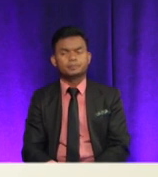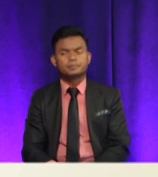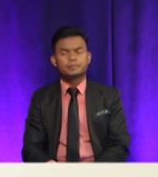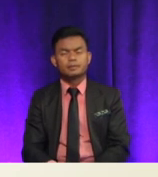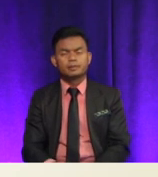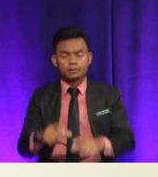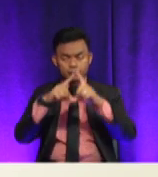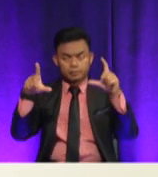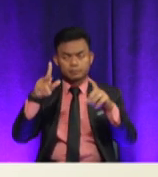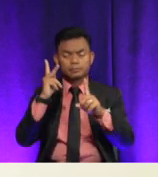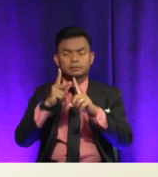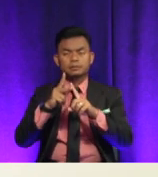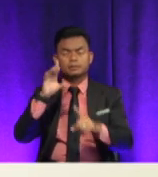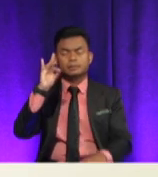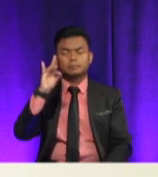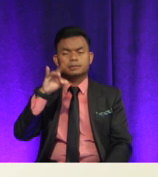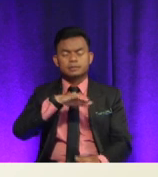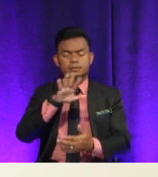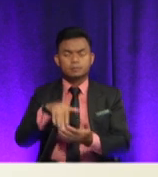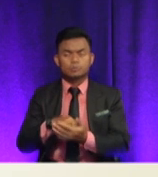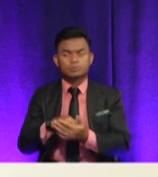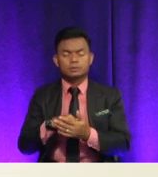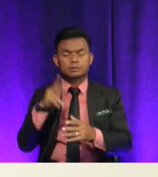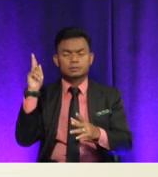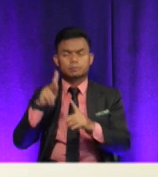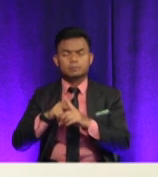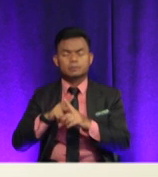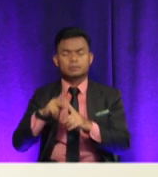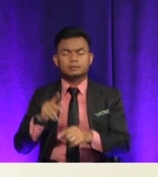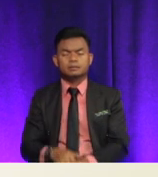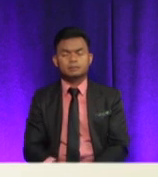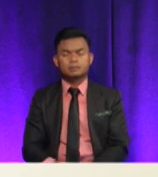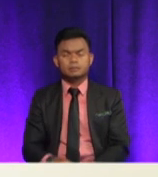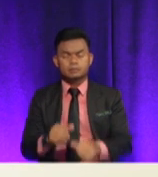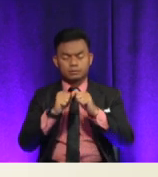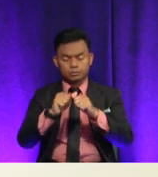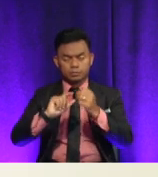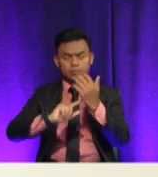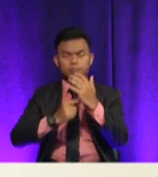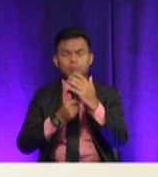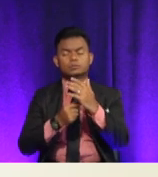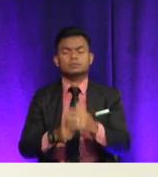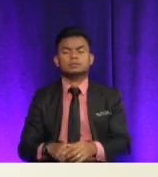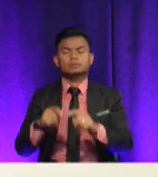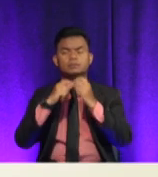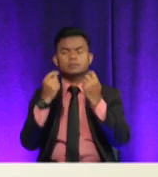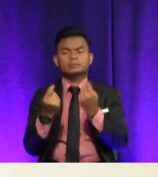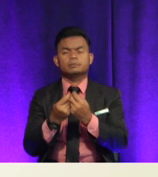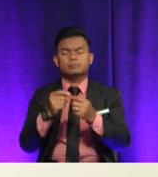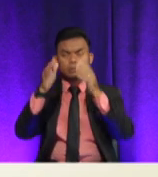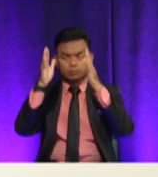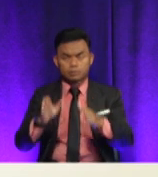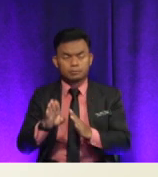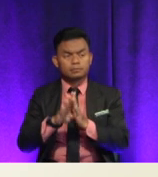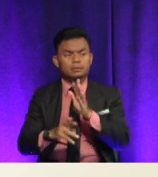jadi salah seorang menterinya kembali semula menemui ataupun pergi semula ke tempat Baginda boreha oke